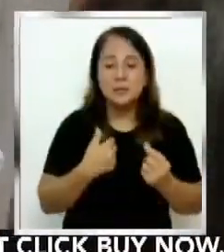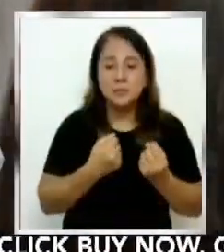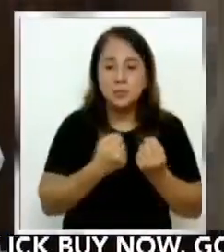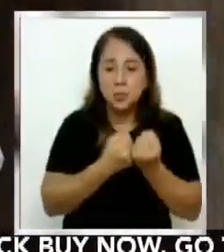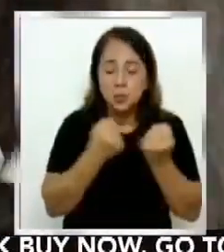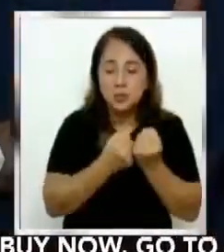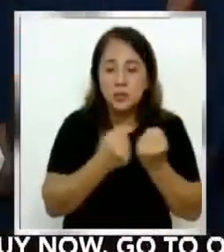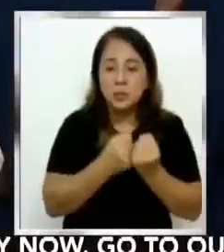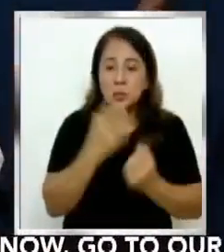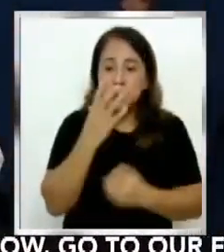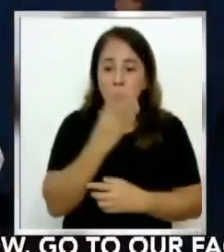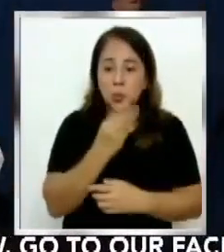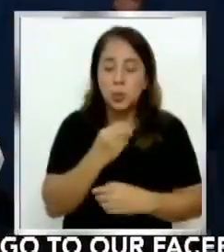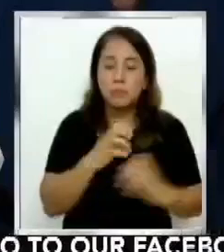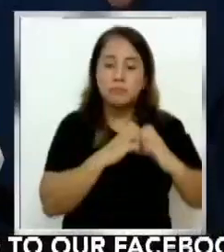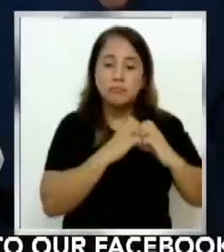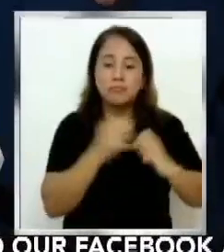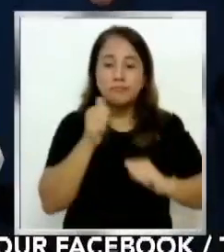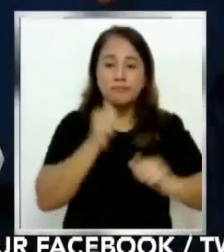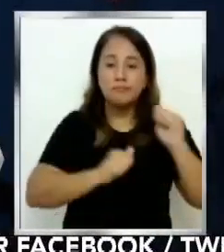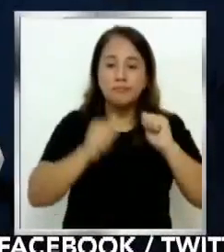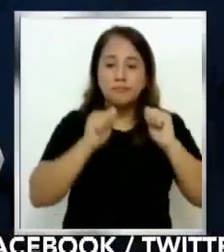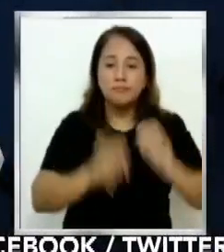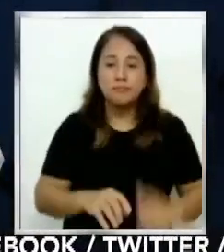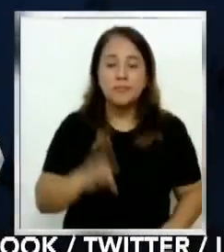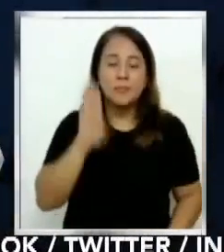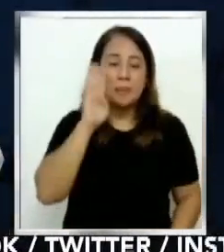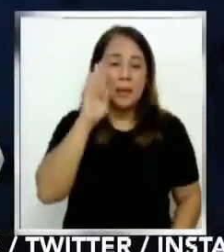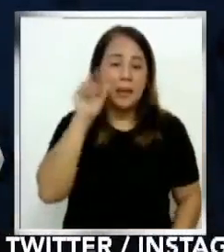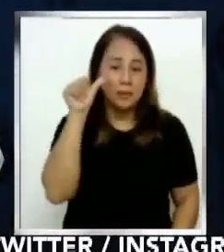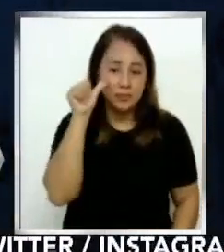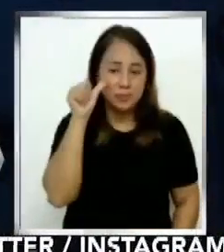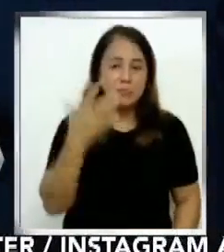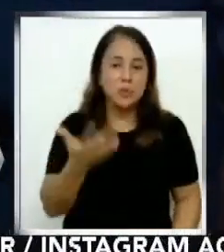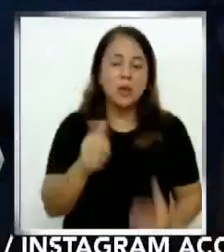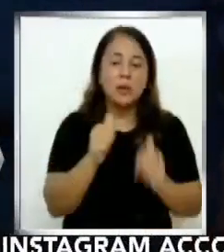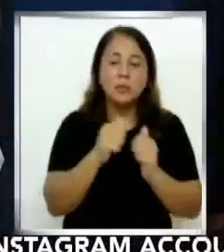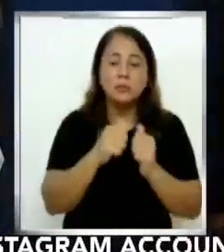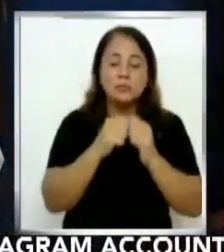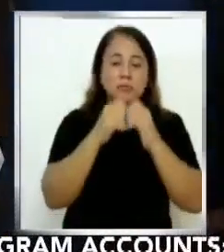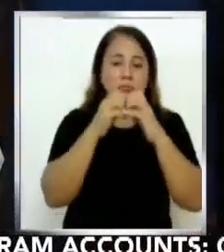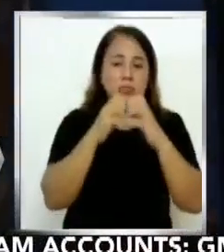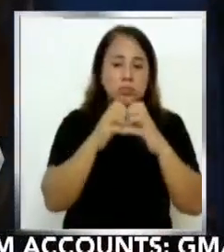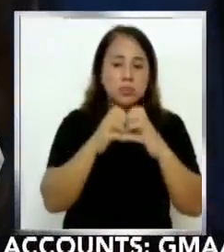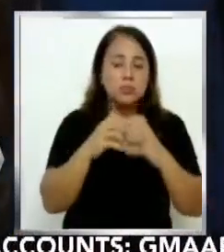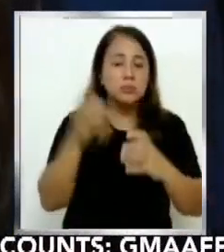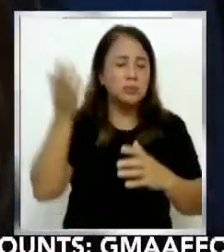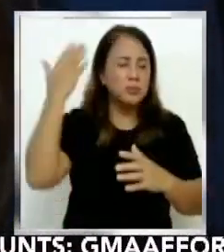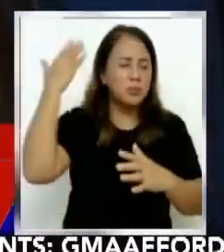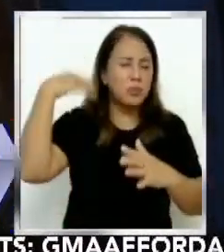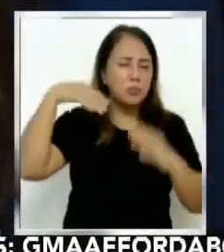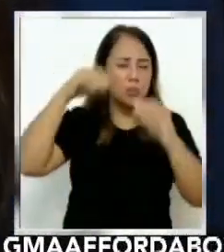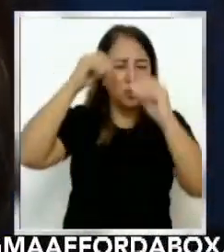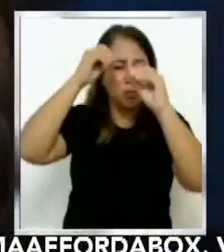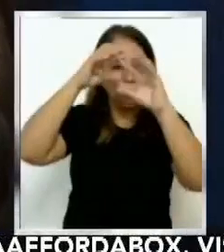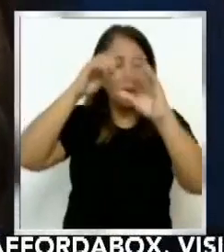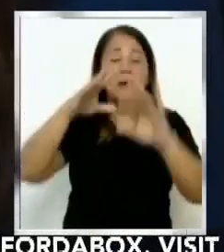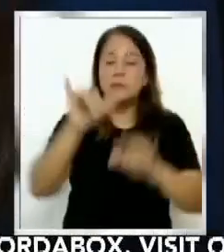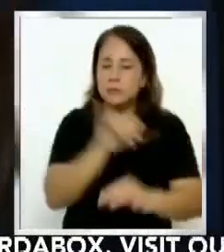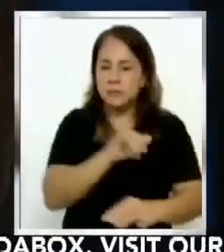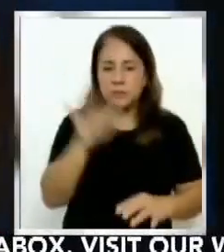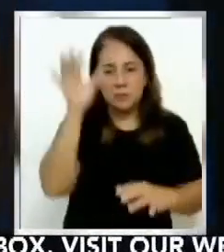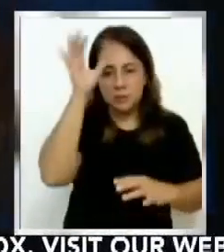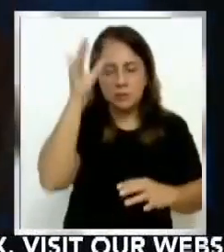Bea Alonso. Ang kanya raw great-grandmother, nagkasakit din noon ng cancer. Nandito lang ako to always support. I